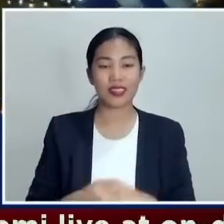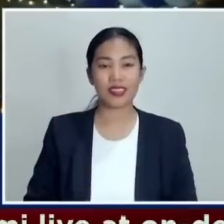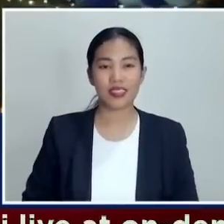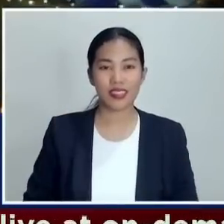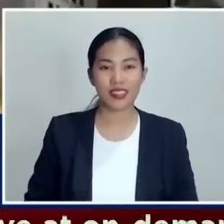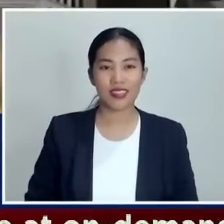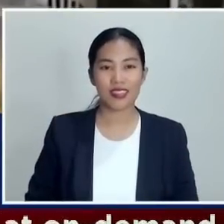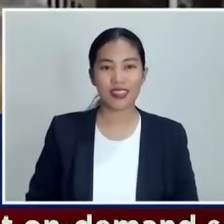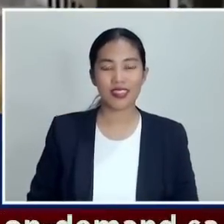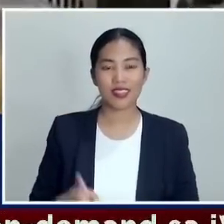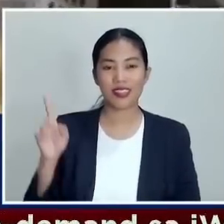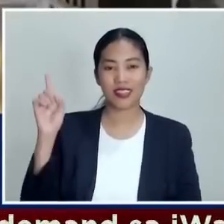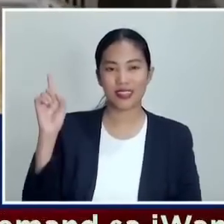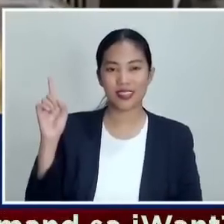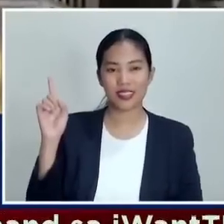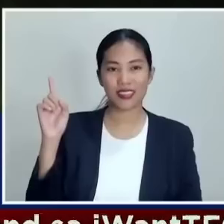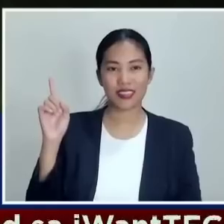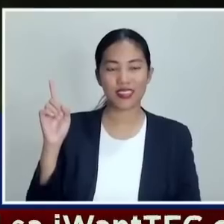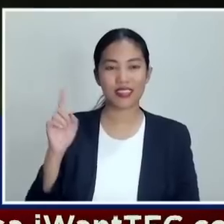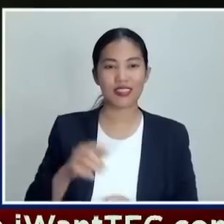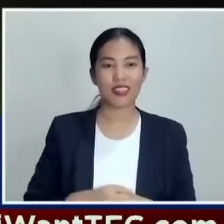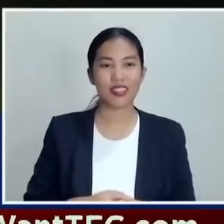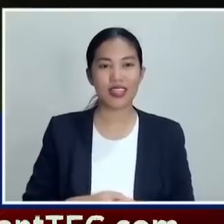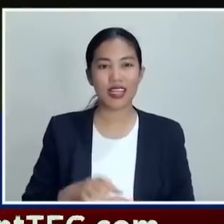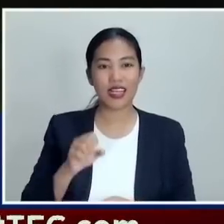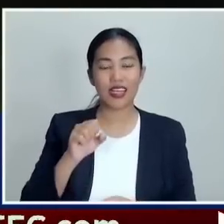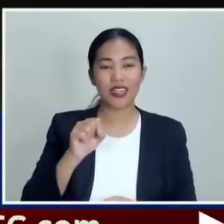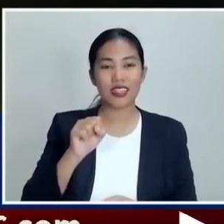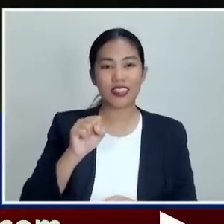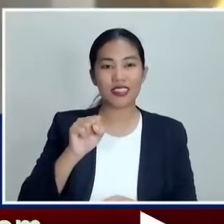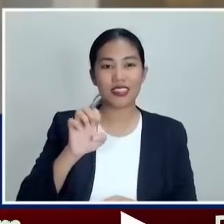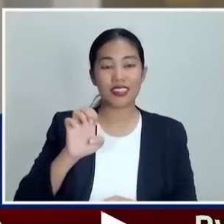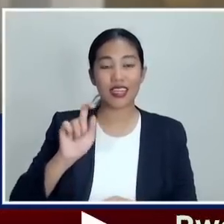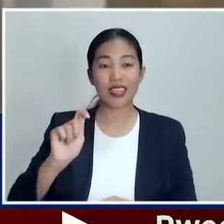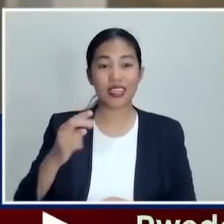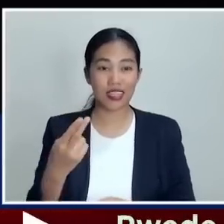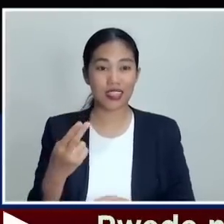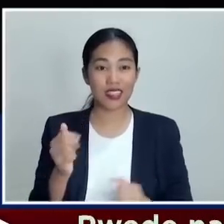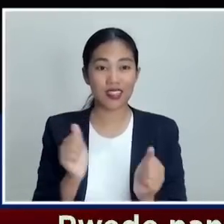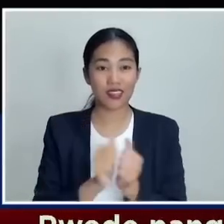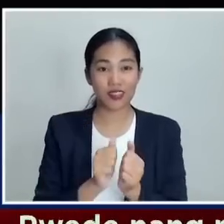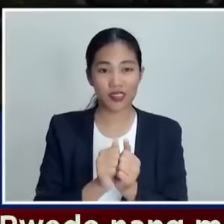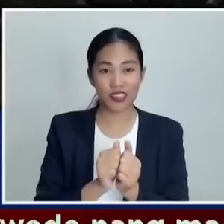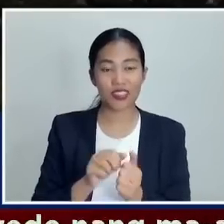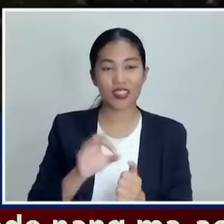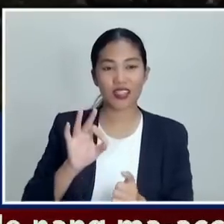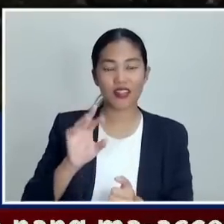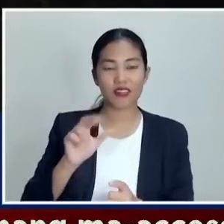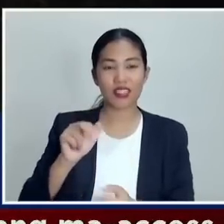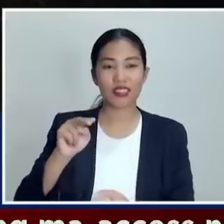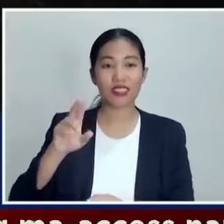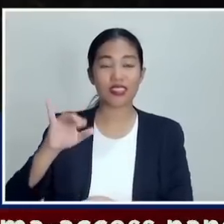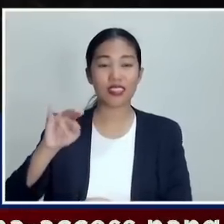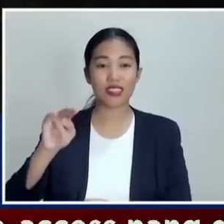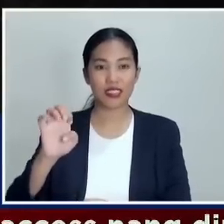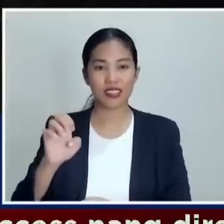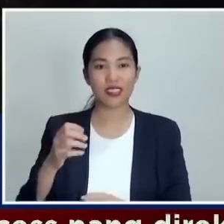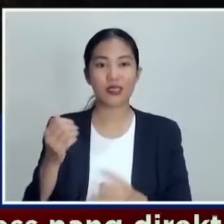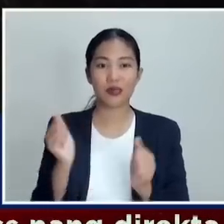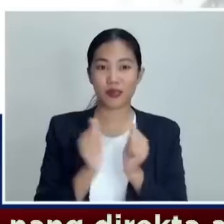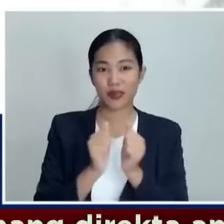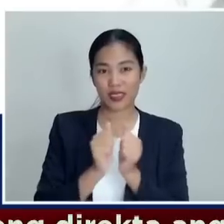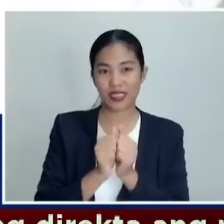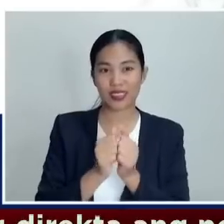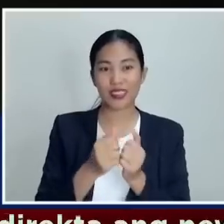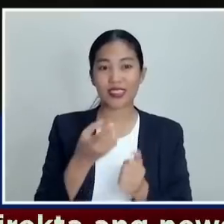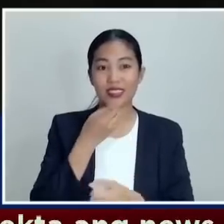kay Francine Diaz. Sweet ang setup ni Seth na may pa-dinner with candlelights. May mga letra pang nakasulat na will you be my prom